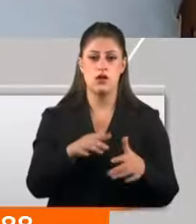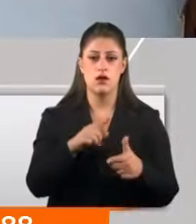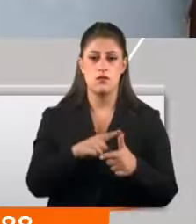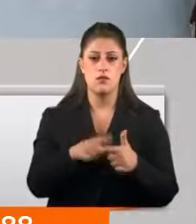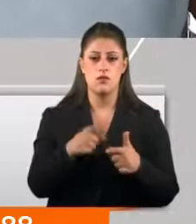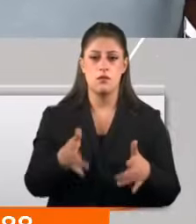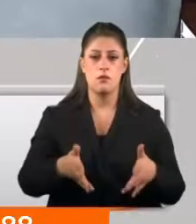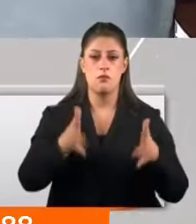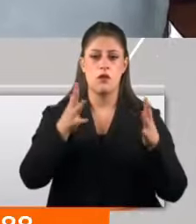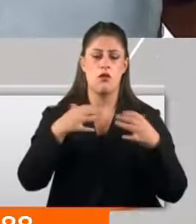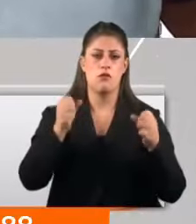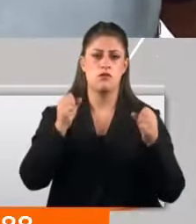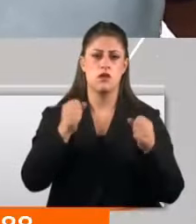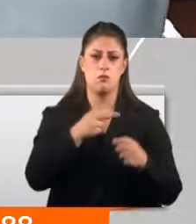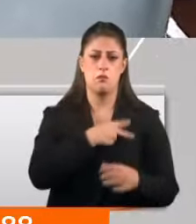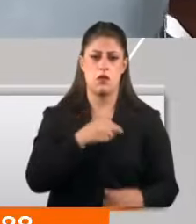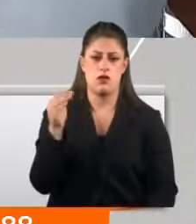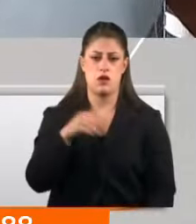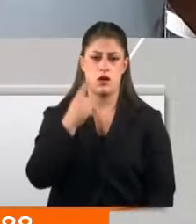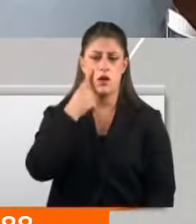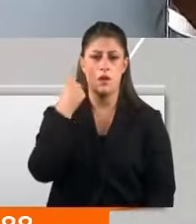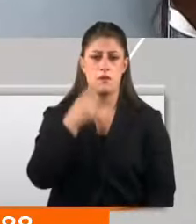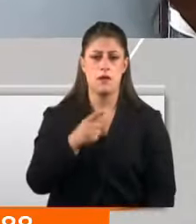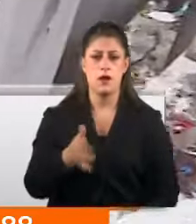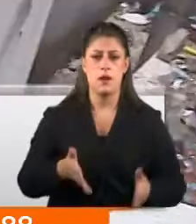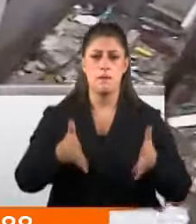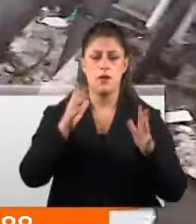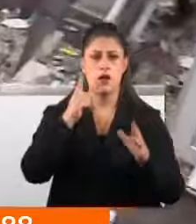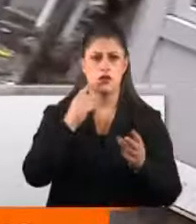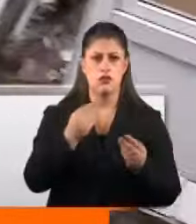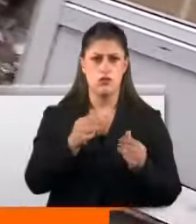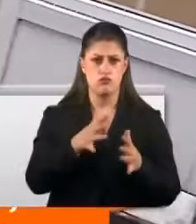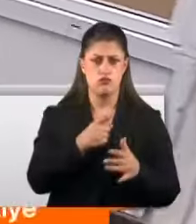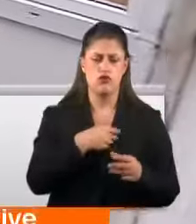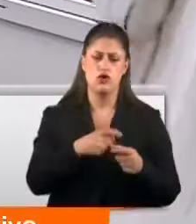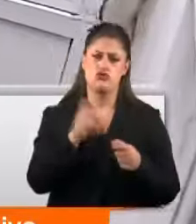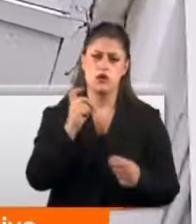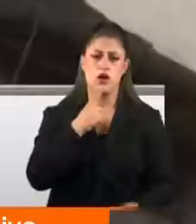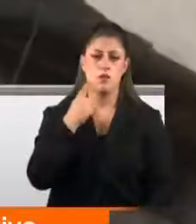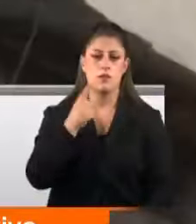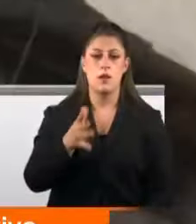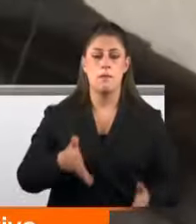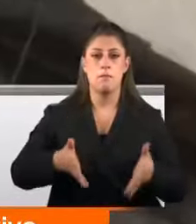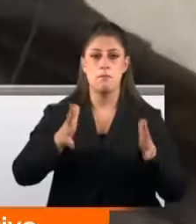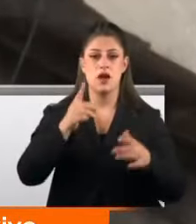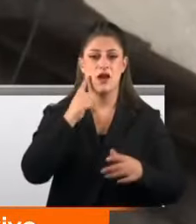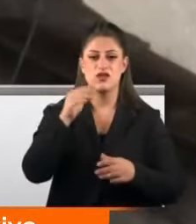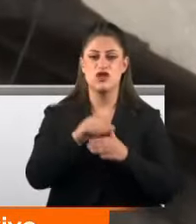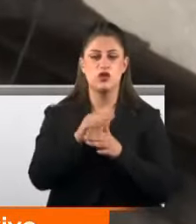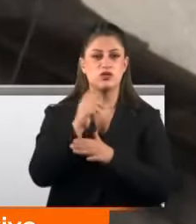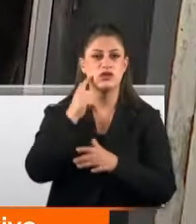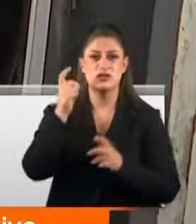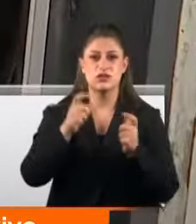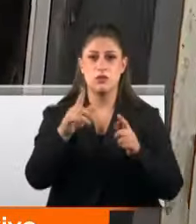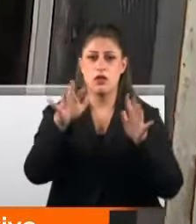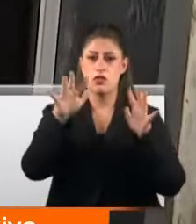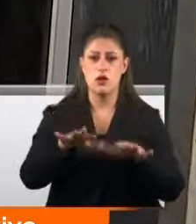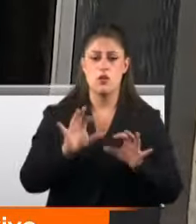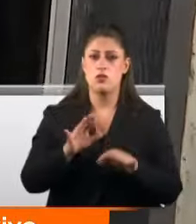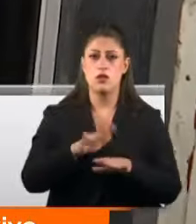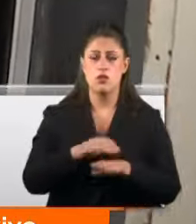kırmadı binaya. Belediye gelsin baksın, eğer bu bina kırıksa çeker gideriz. Bina sakinleri her an enkaz altında kalma korkusuyla yaşıyor. Şu